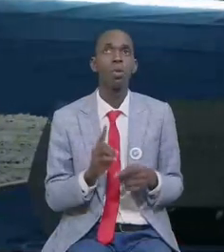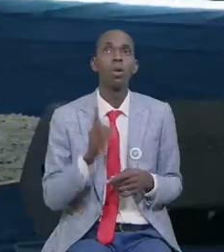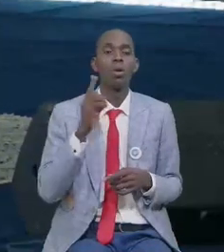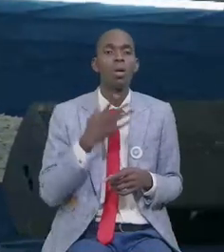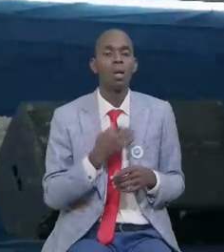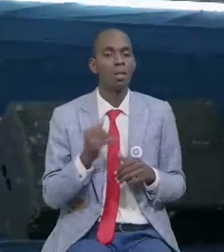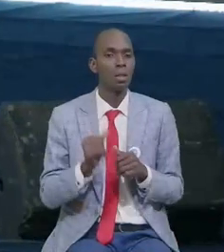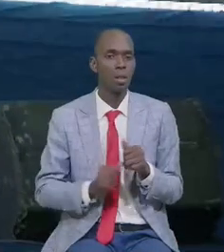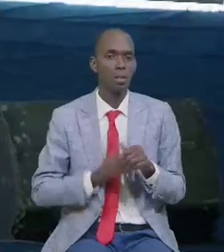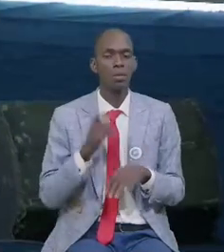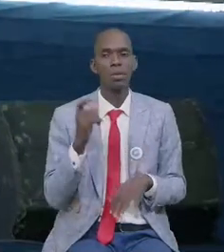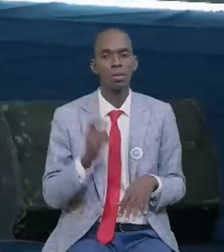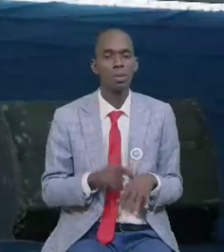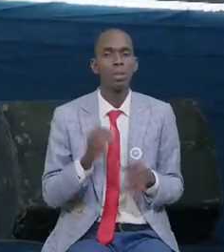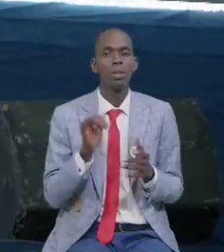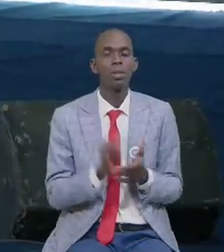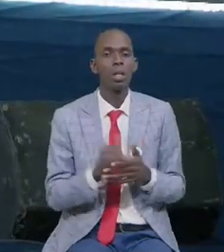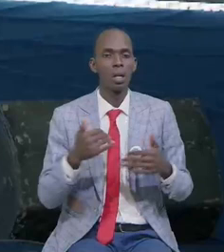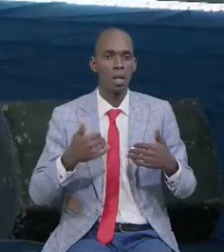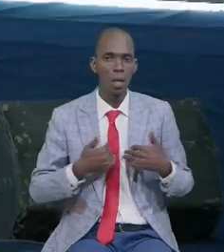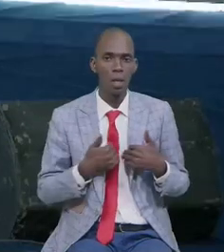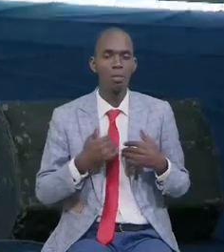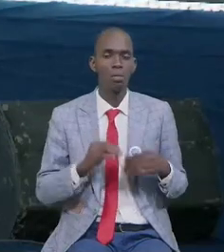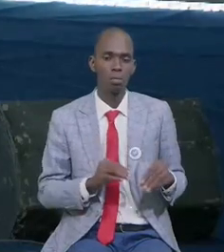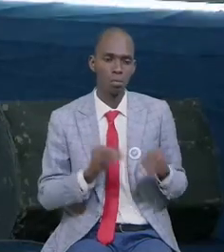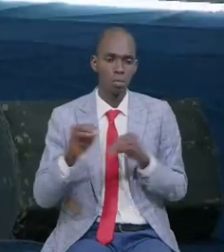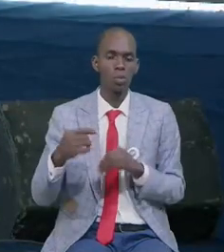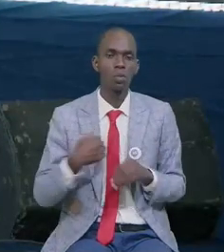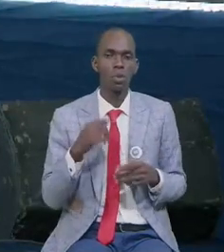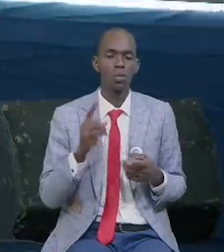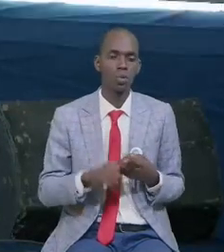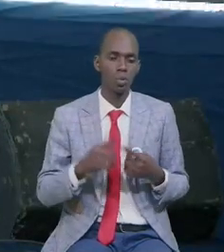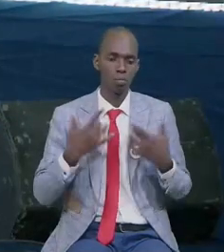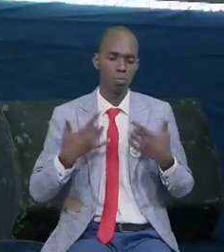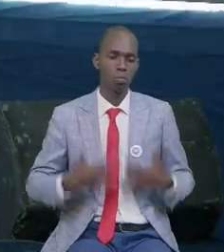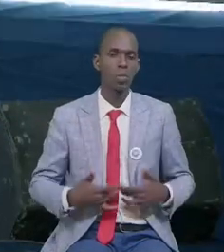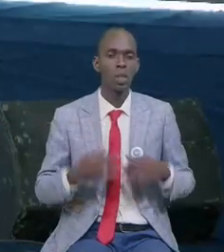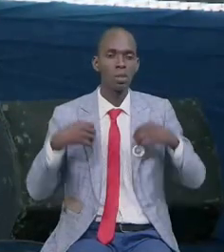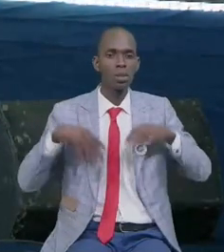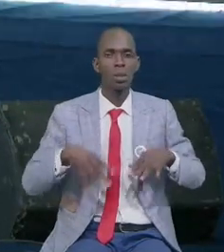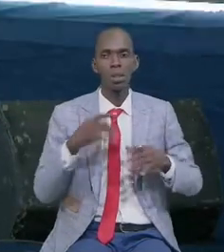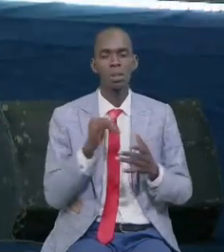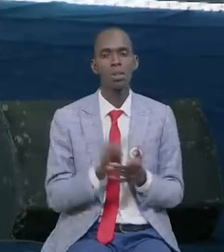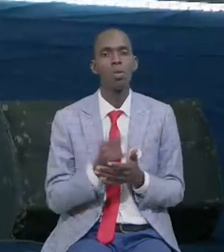À tout moment, cela m'a jeté dans le découragement.